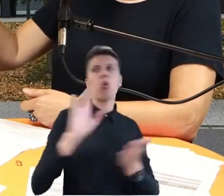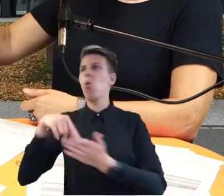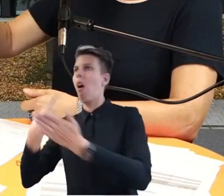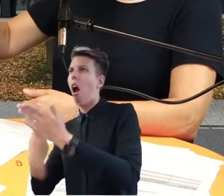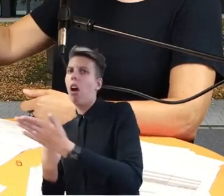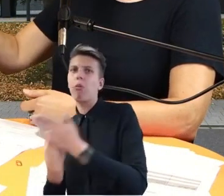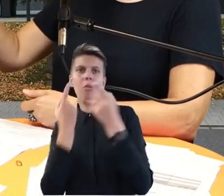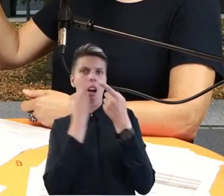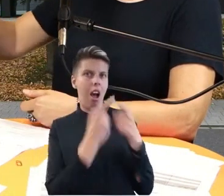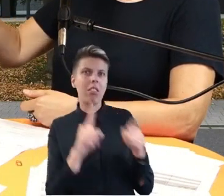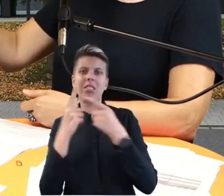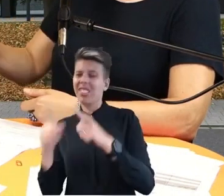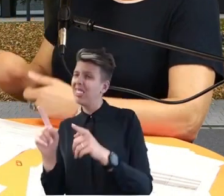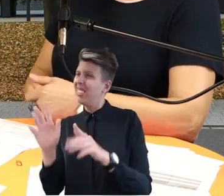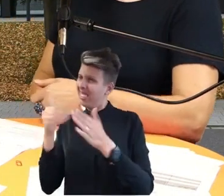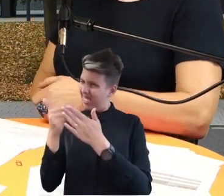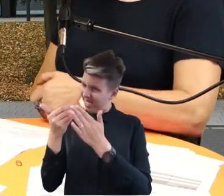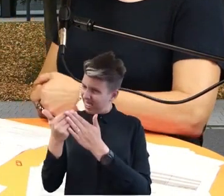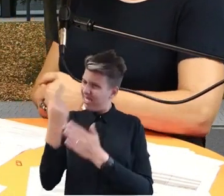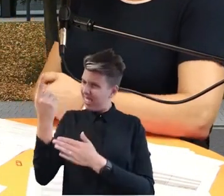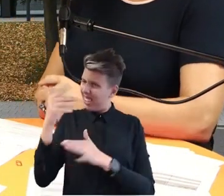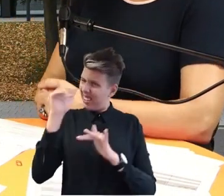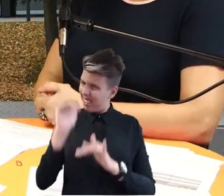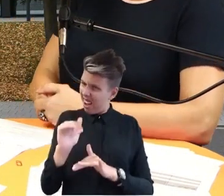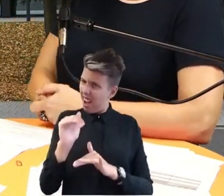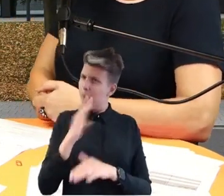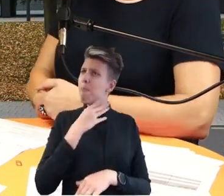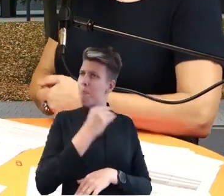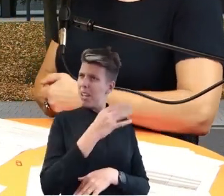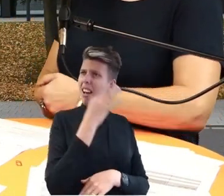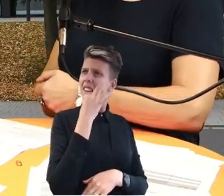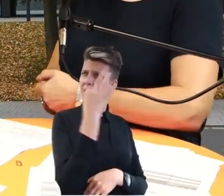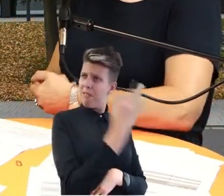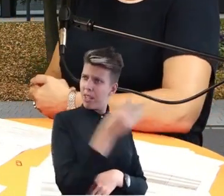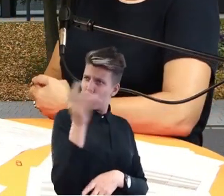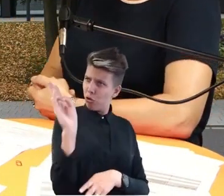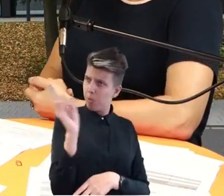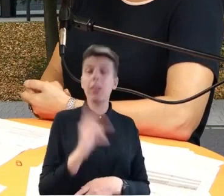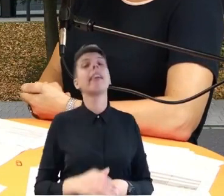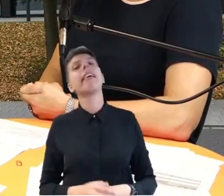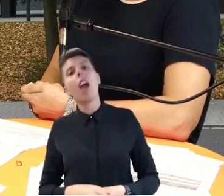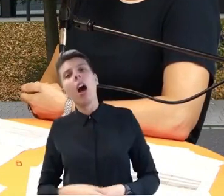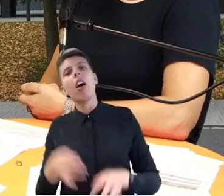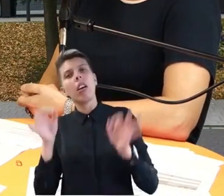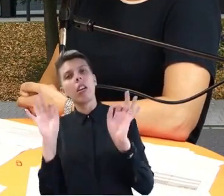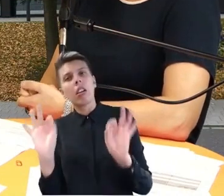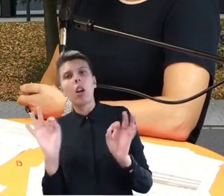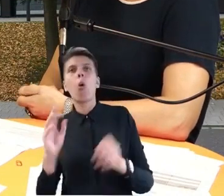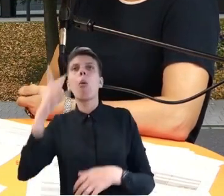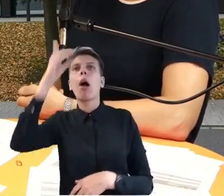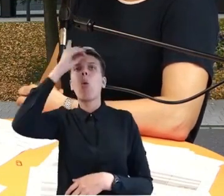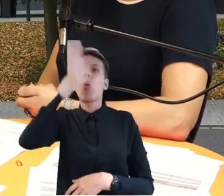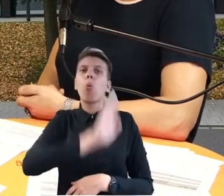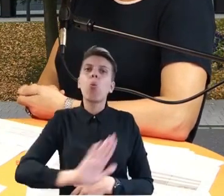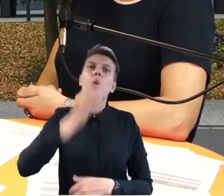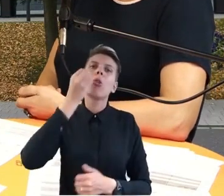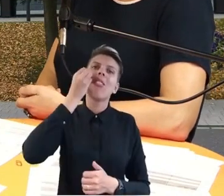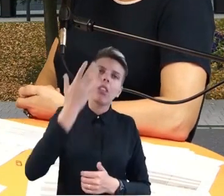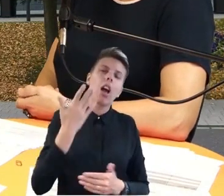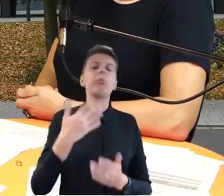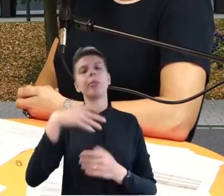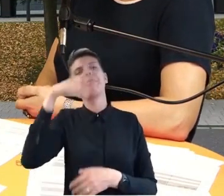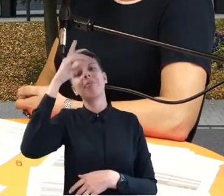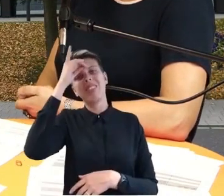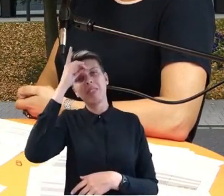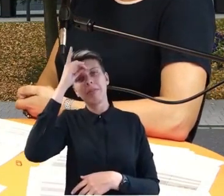was sie mit bedarf genau diese machen und dann wird die ausbildung darauf zugeschnitten ob das nun der der deutschland tag ist oder oder tag der deutschen einheit